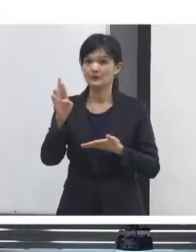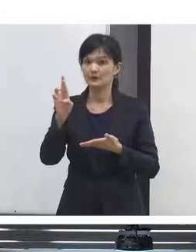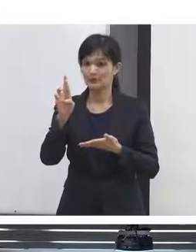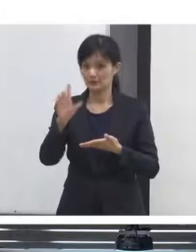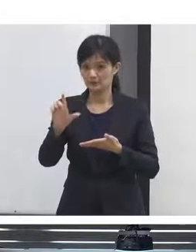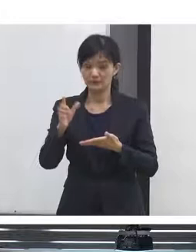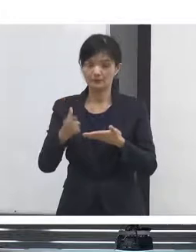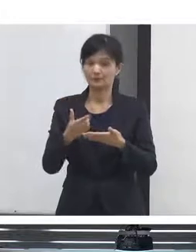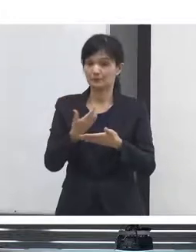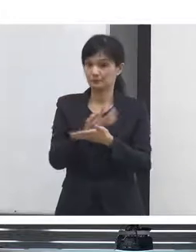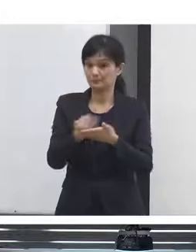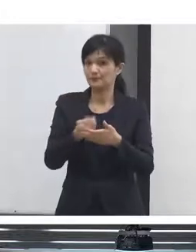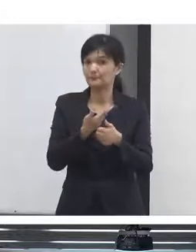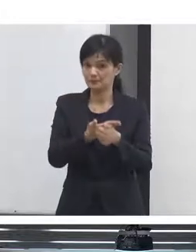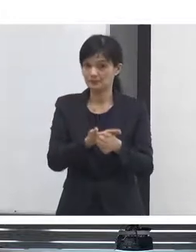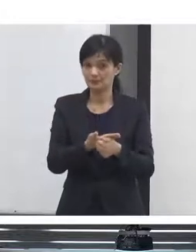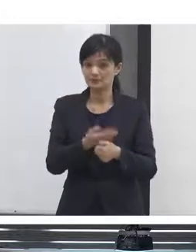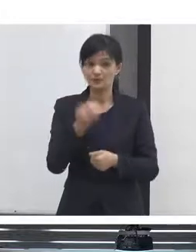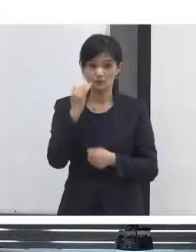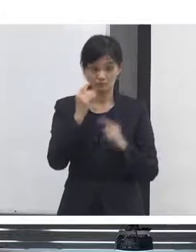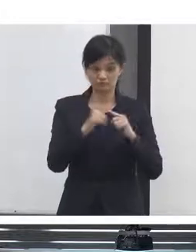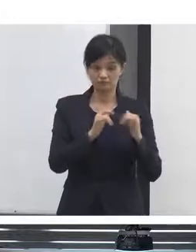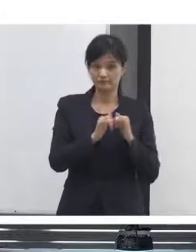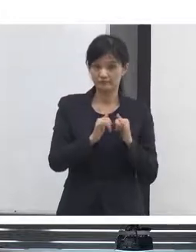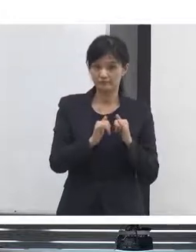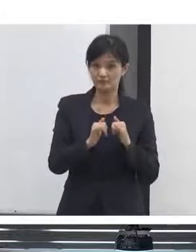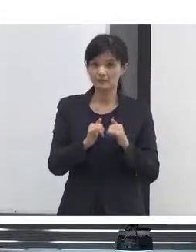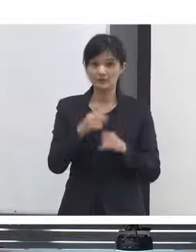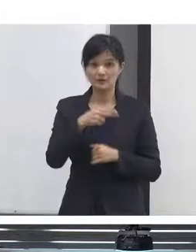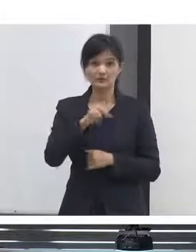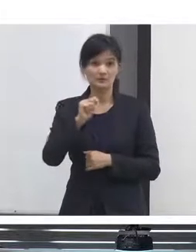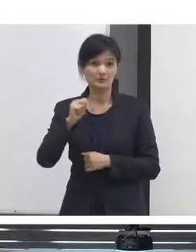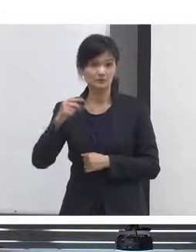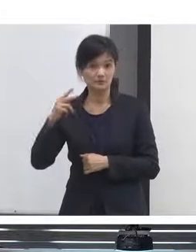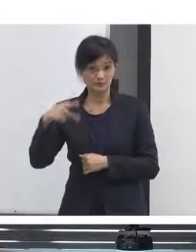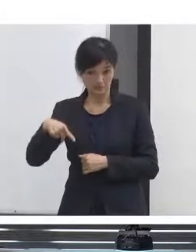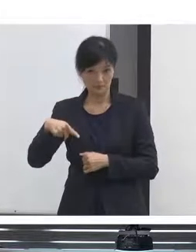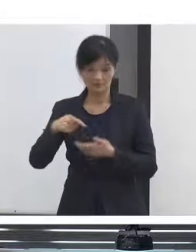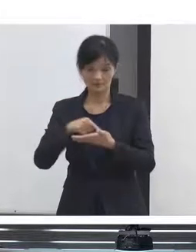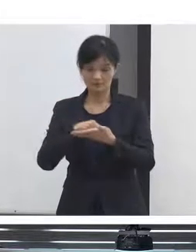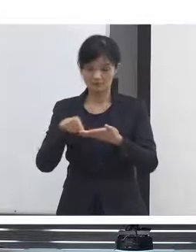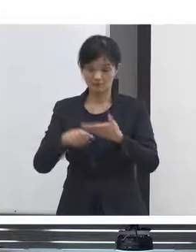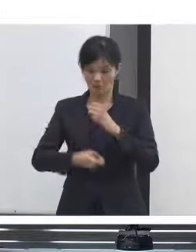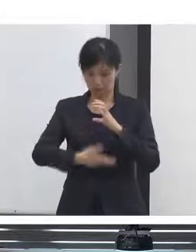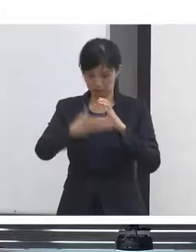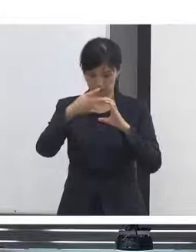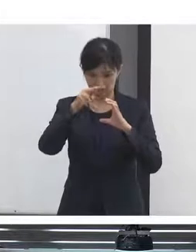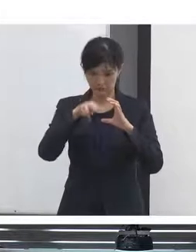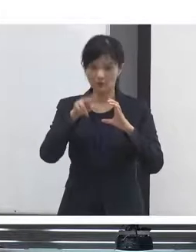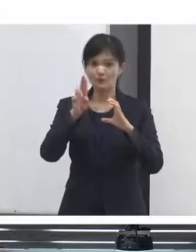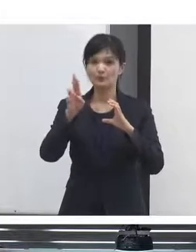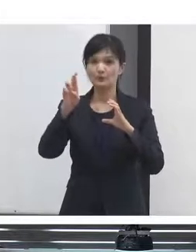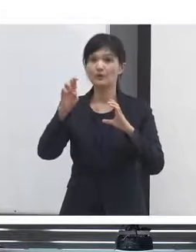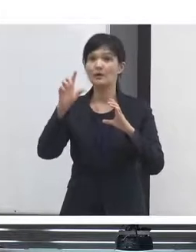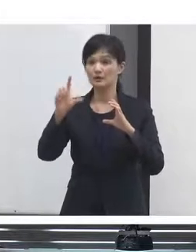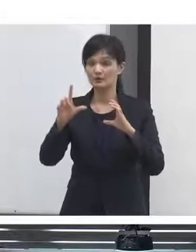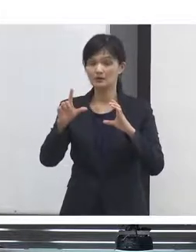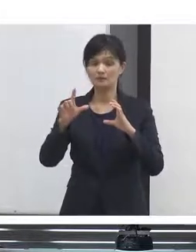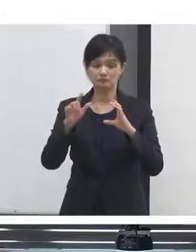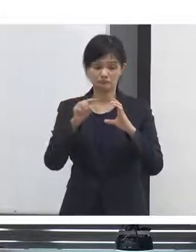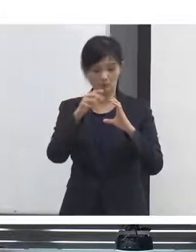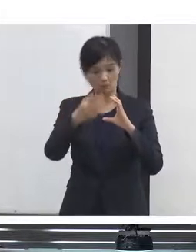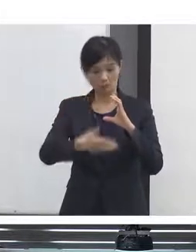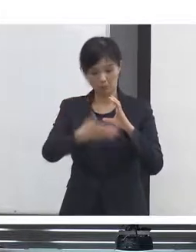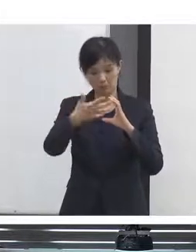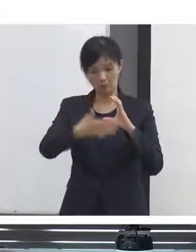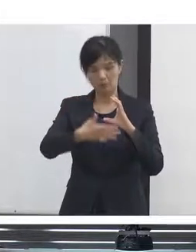那人们如果透过这个 UI。用 HTTP 用 browser 去看这个 URL 的时候或 URI 的时候呢，它可以查看